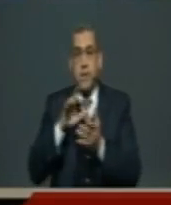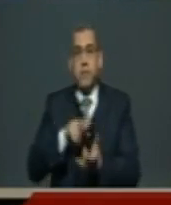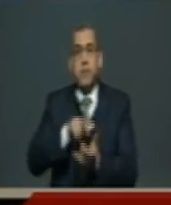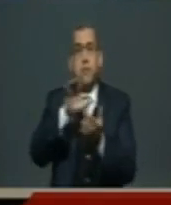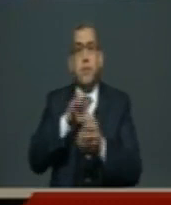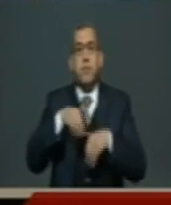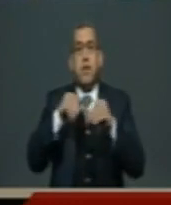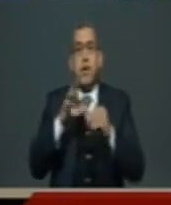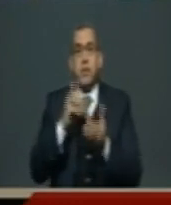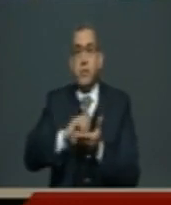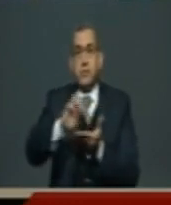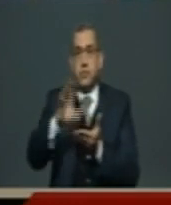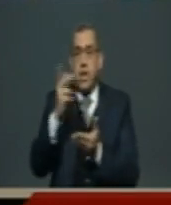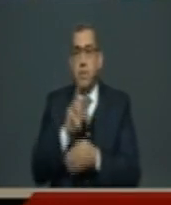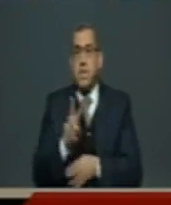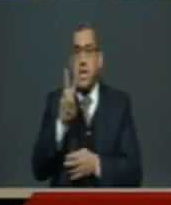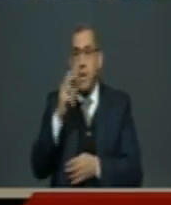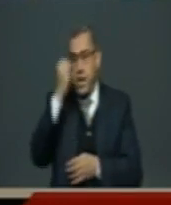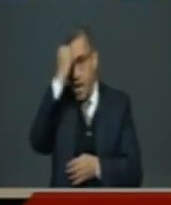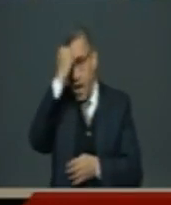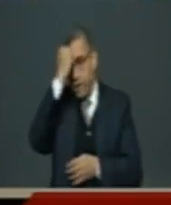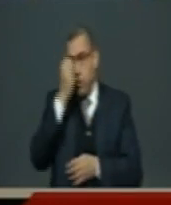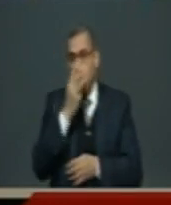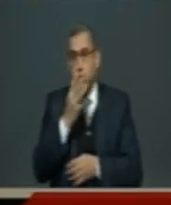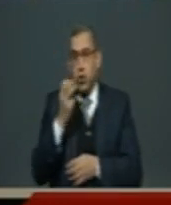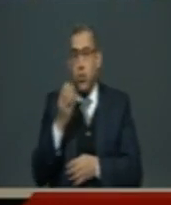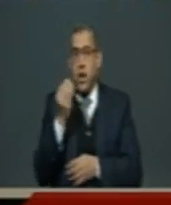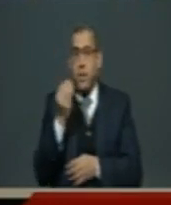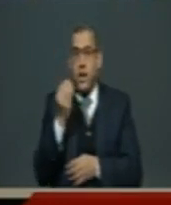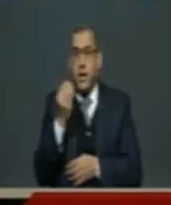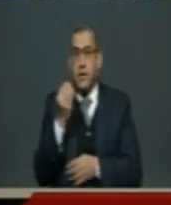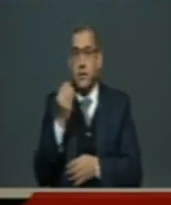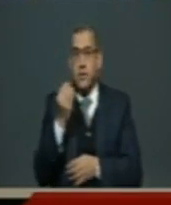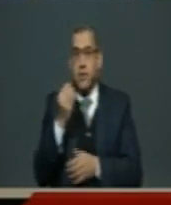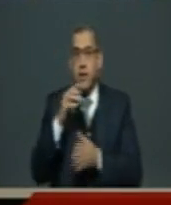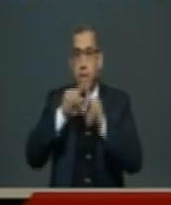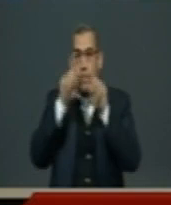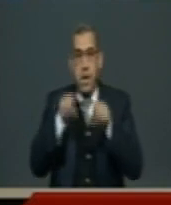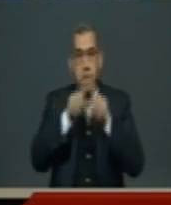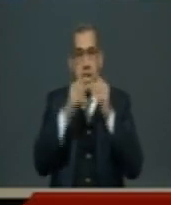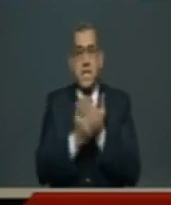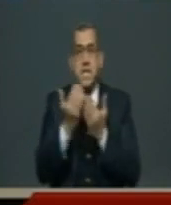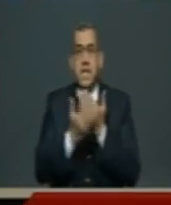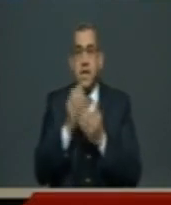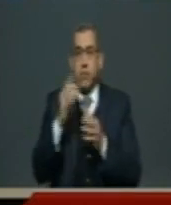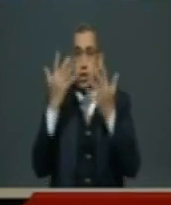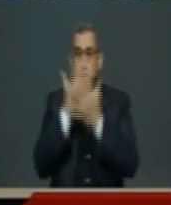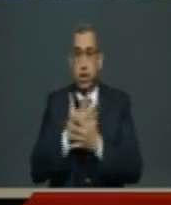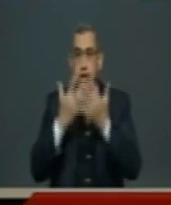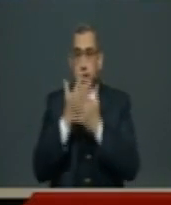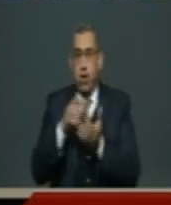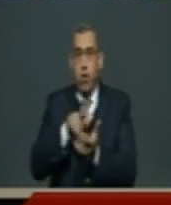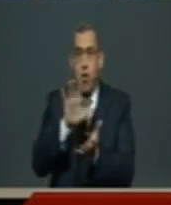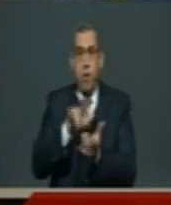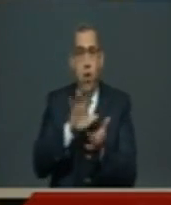التوزيع، تم إضافة 7340 منفذ جديد لشركات الجملة اللي